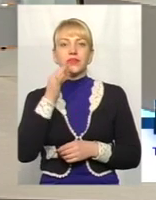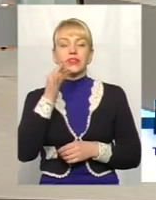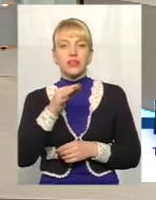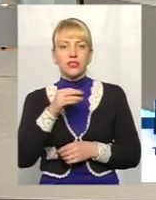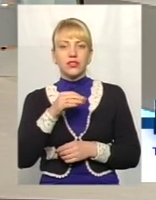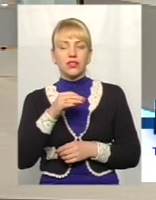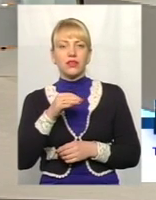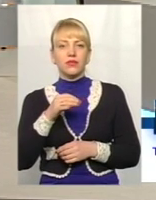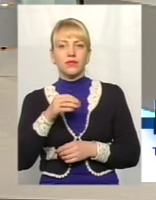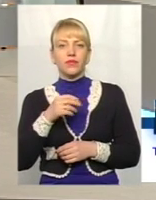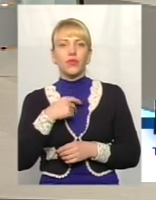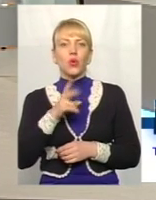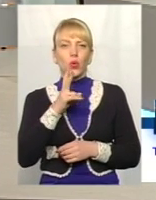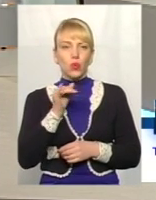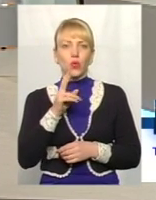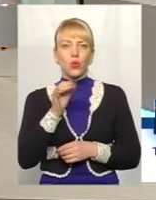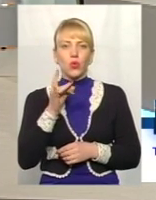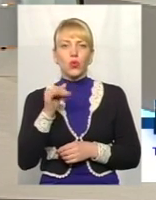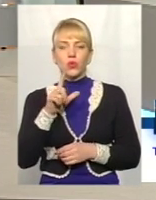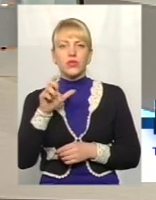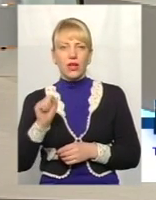сказав кукуруза. Я сказав кукуруза.